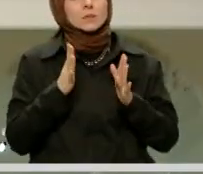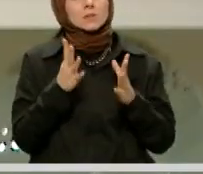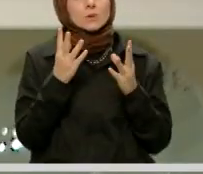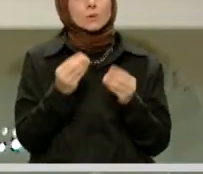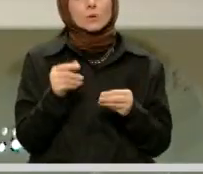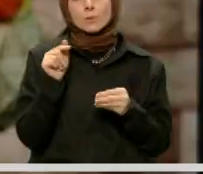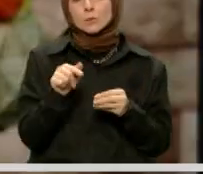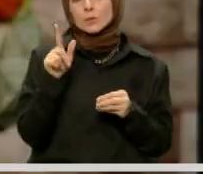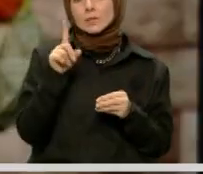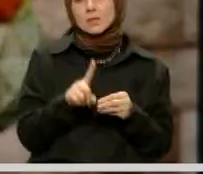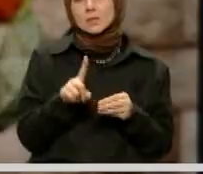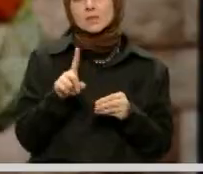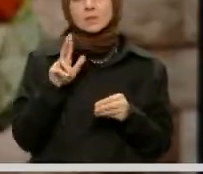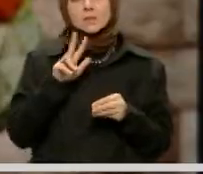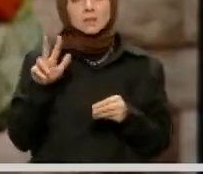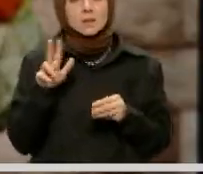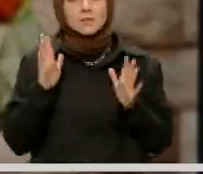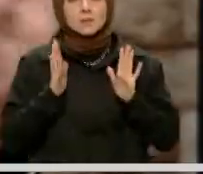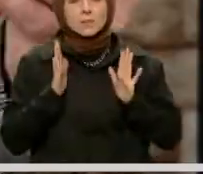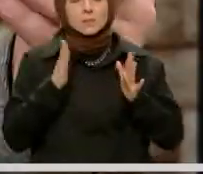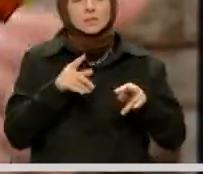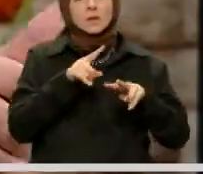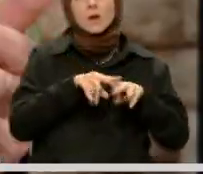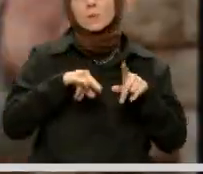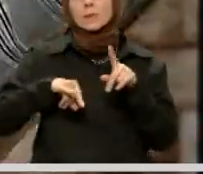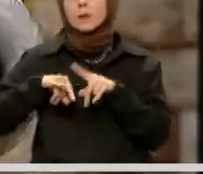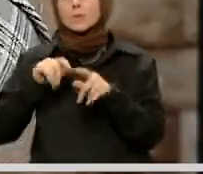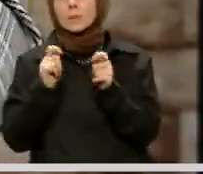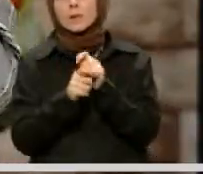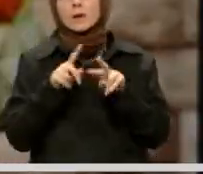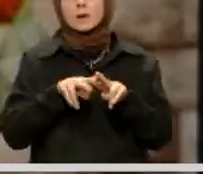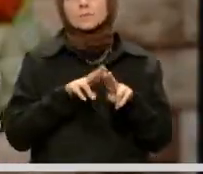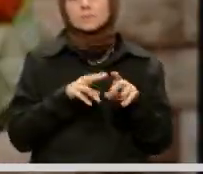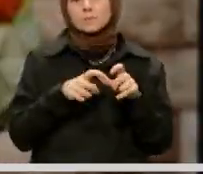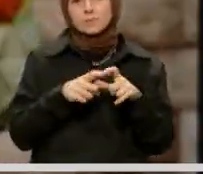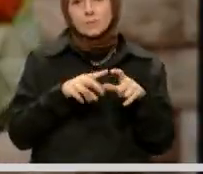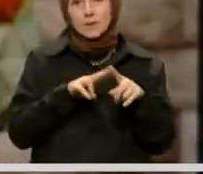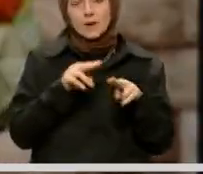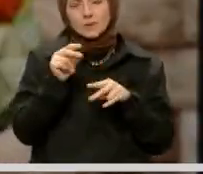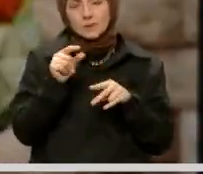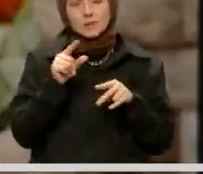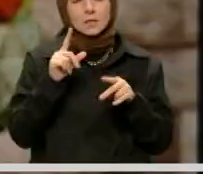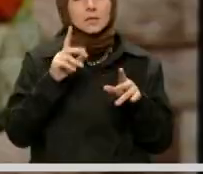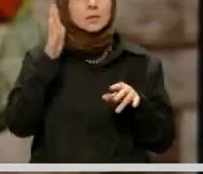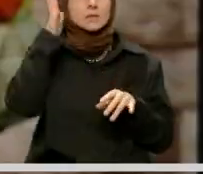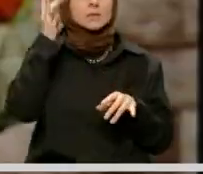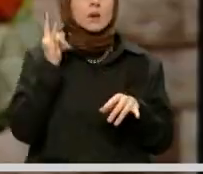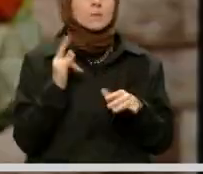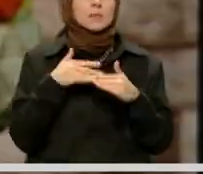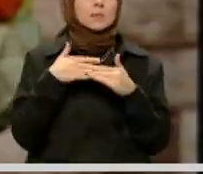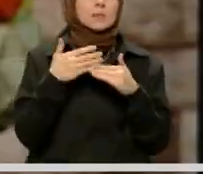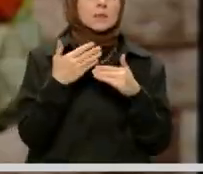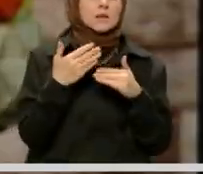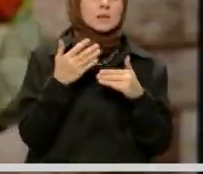ilk teravihi Ahmet Hamdi Akseki Camii'mize kıldım. Daha sonraki bir teravihi burada Ankara'mızda Kuzey Ankara Külliye Camii